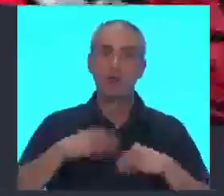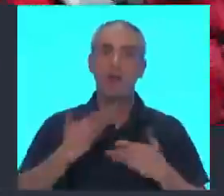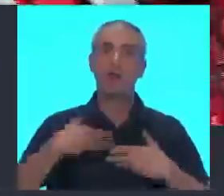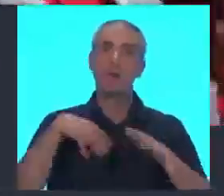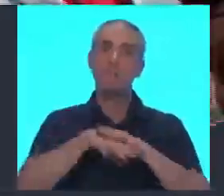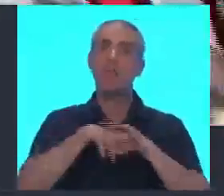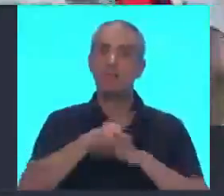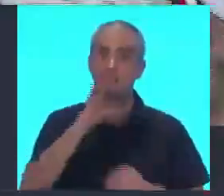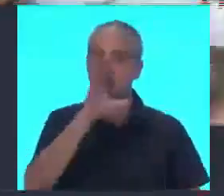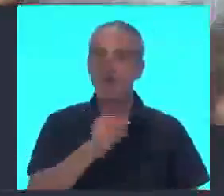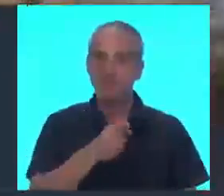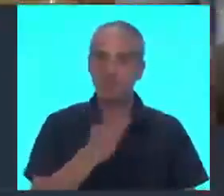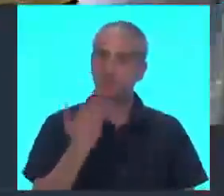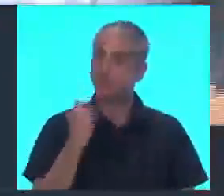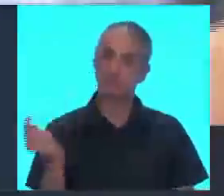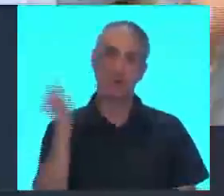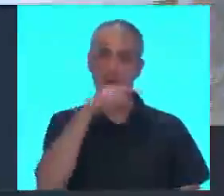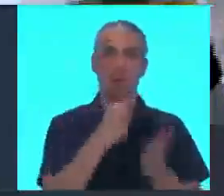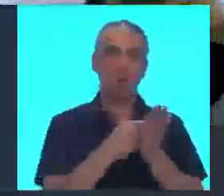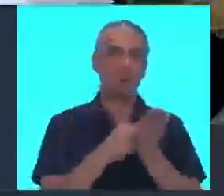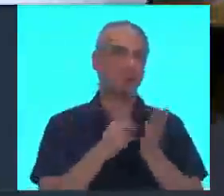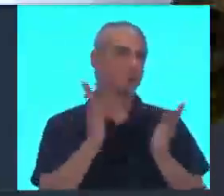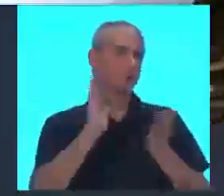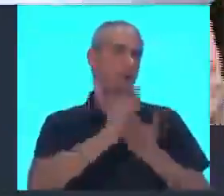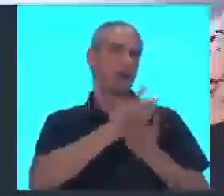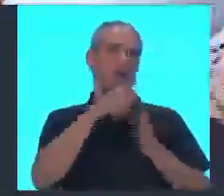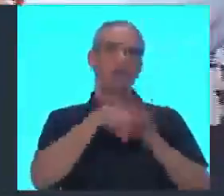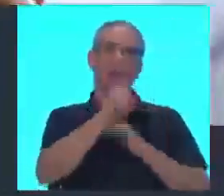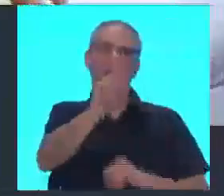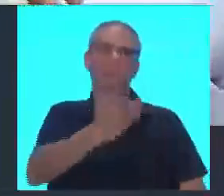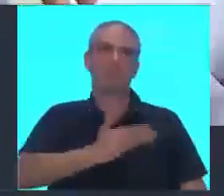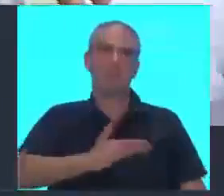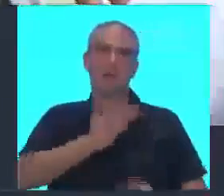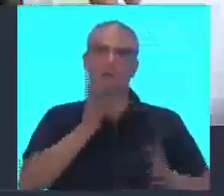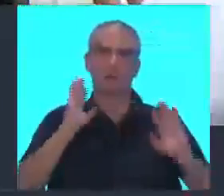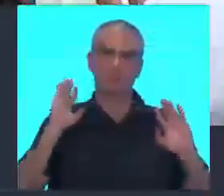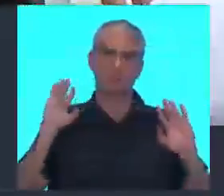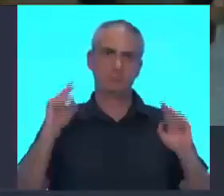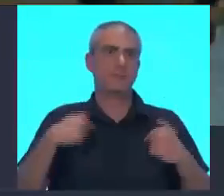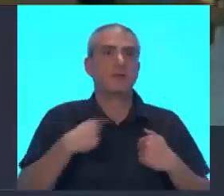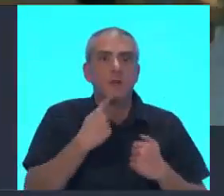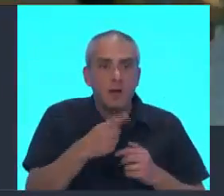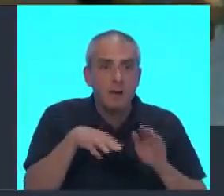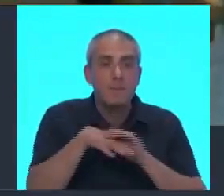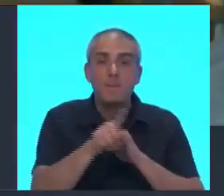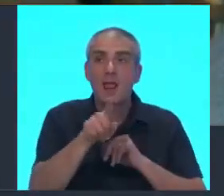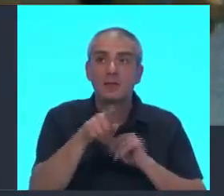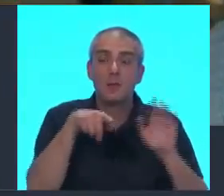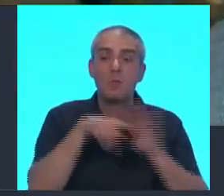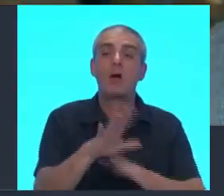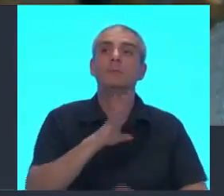African refugees from Israel to Uganda? That's the choice the refugees have to make. All I'm saying is a refugee running